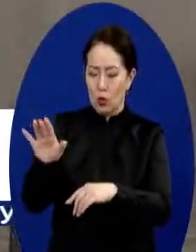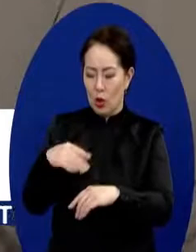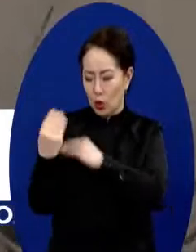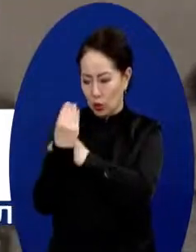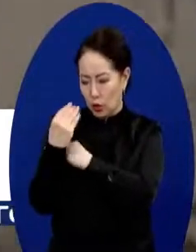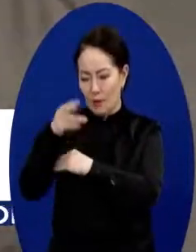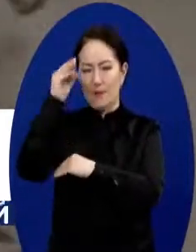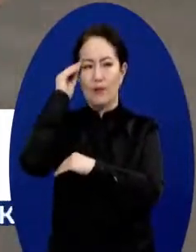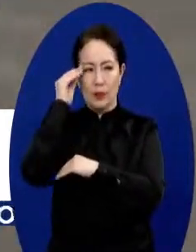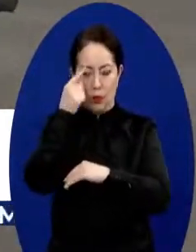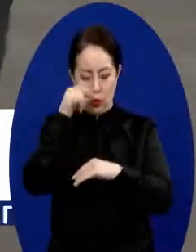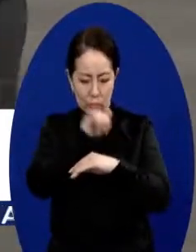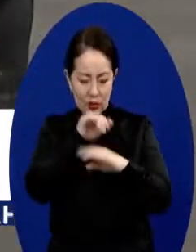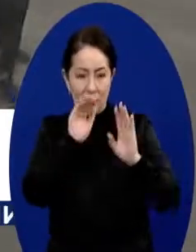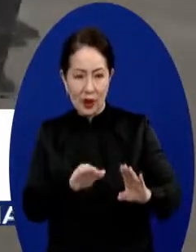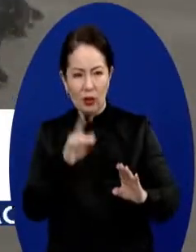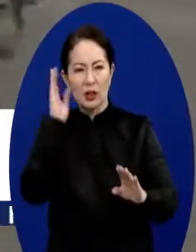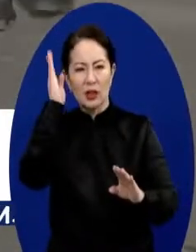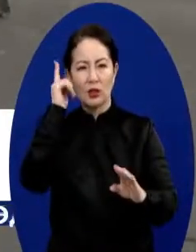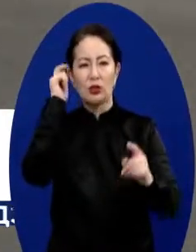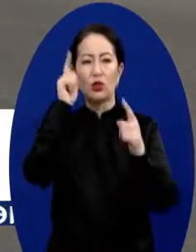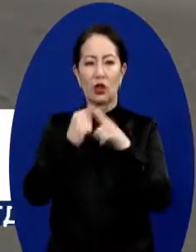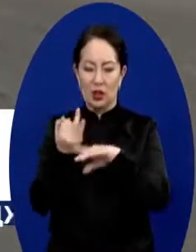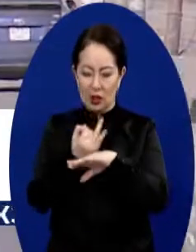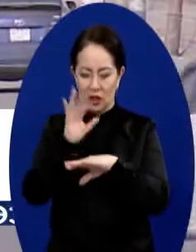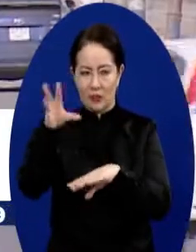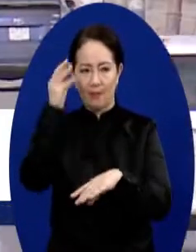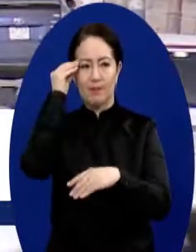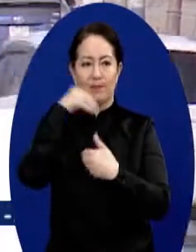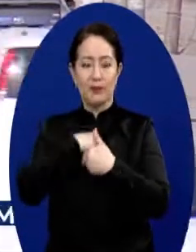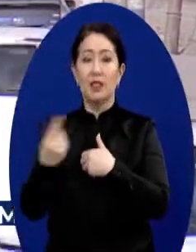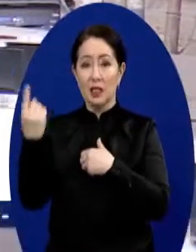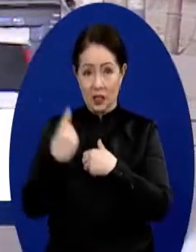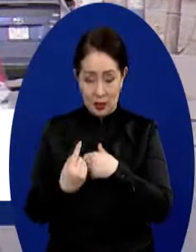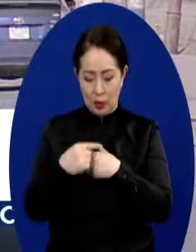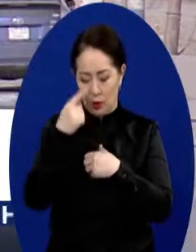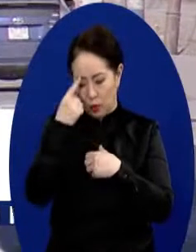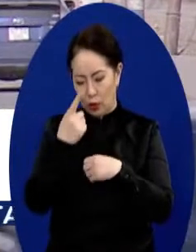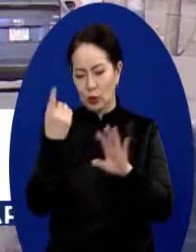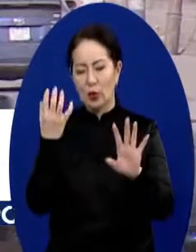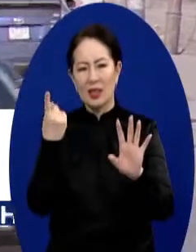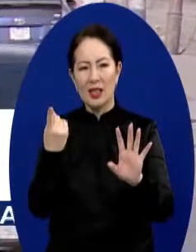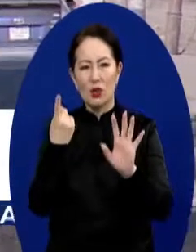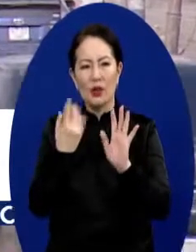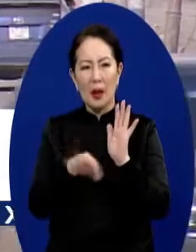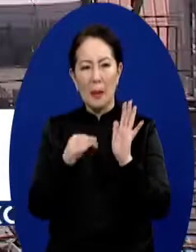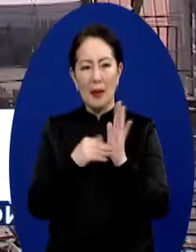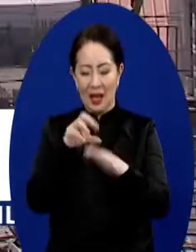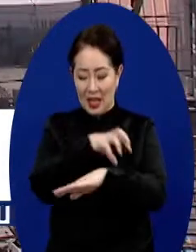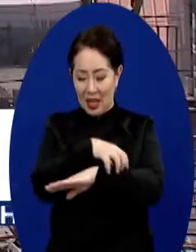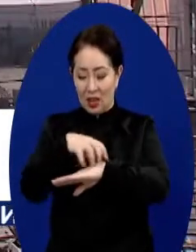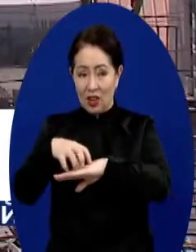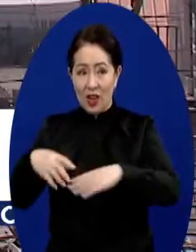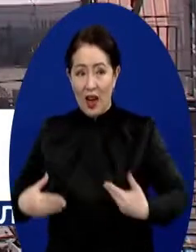мэдснээ эх орондоо нутагшуулах холын зорилго инженерүүд тээж иржээ. Монгол шиг 180 гаруй мянган гэр хорооллолтой Улаанбаатар хотод